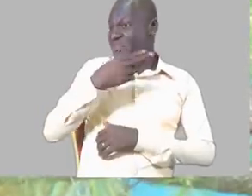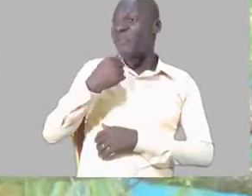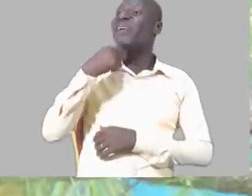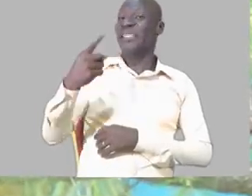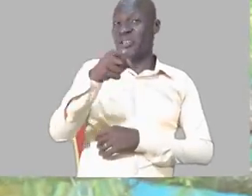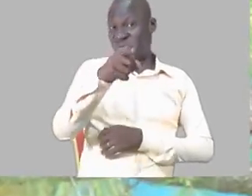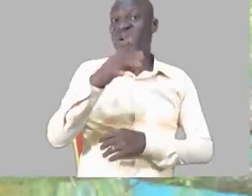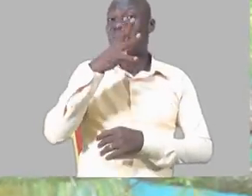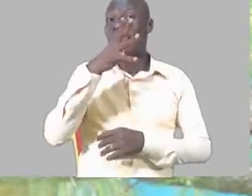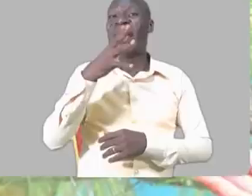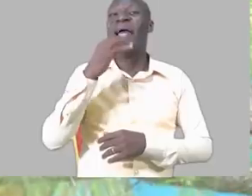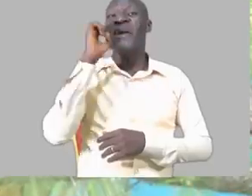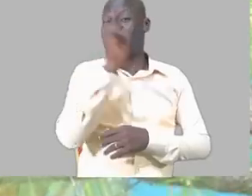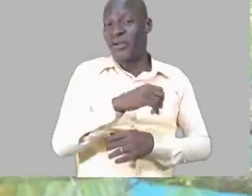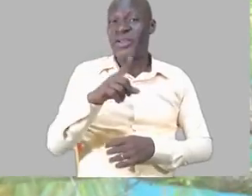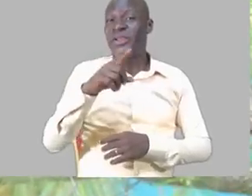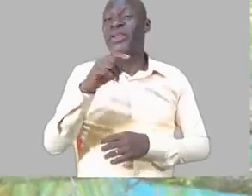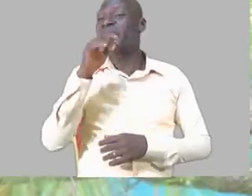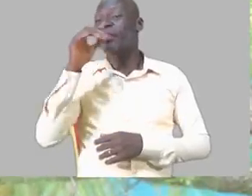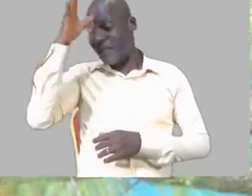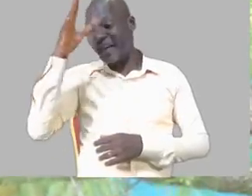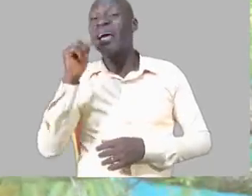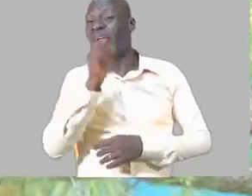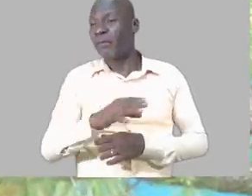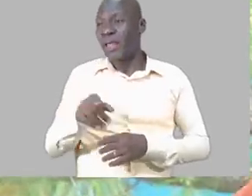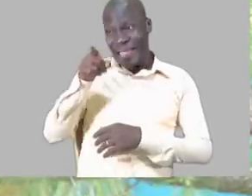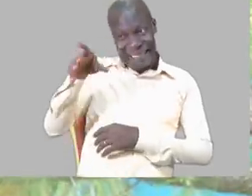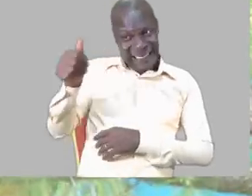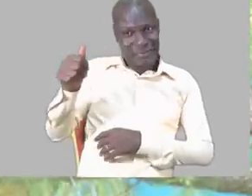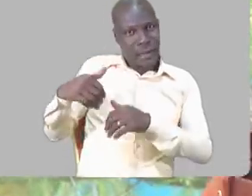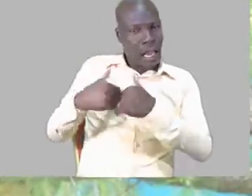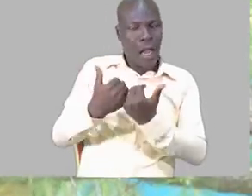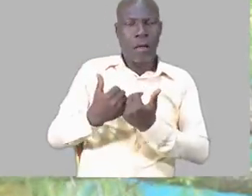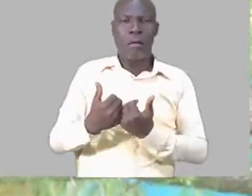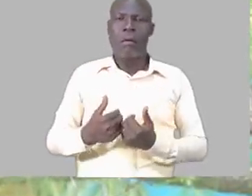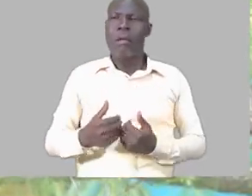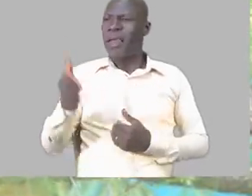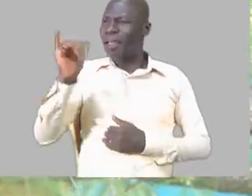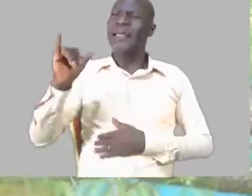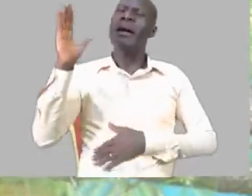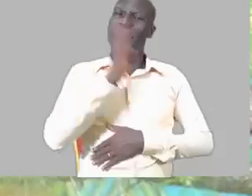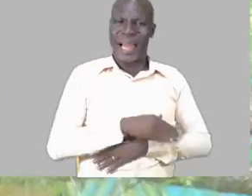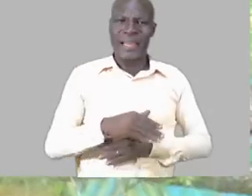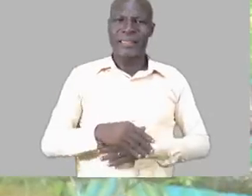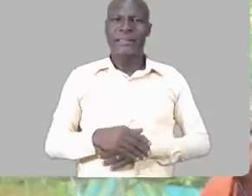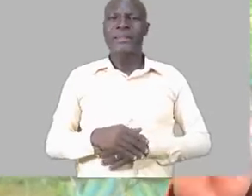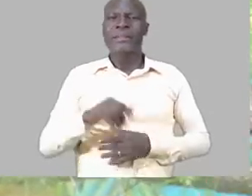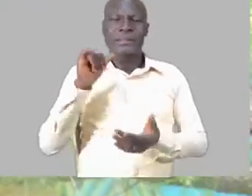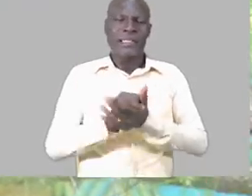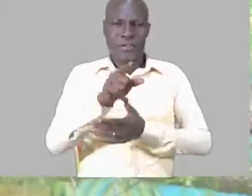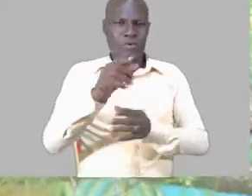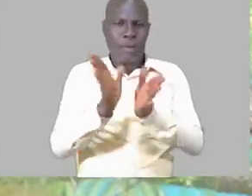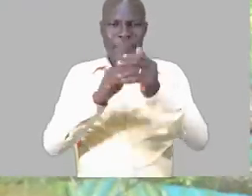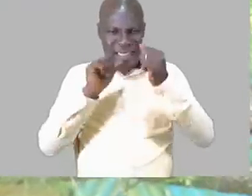baifo om do papa no nya baifo wo mo di ehu ehye mumu se de ba ya mo ba ji wo mo